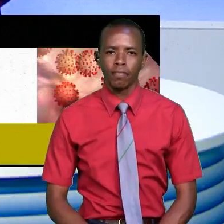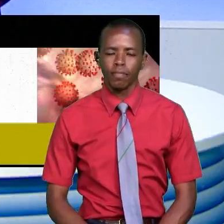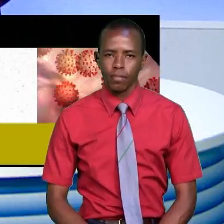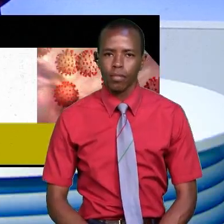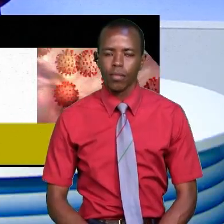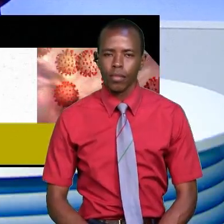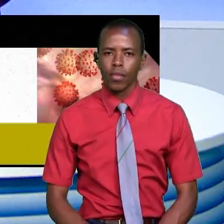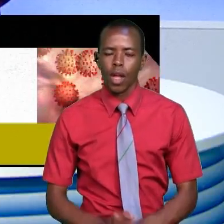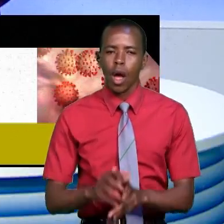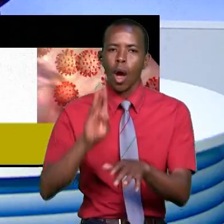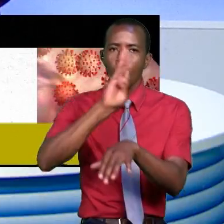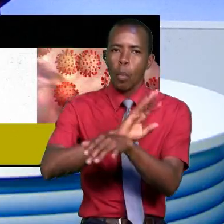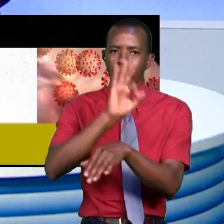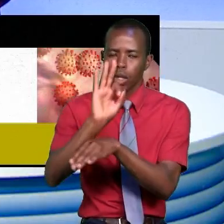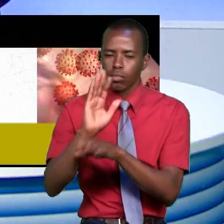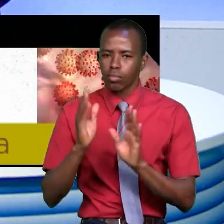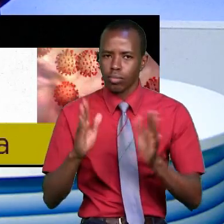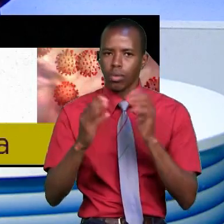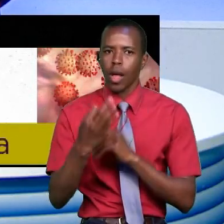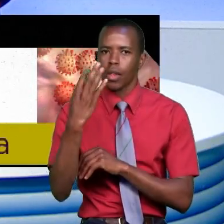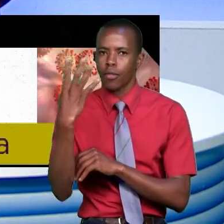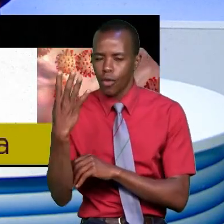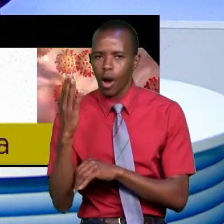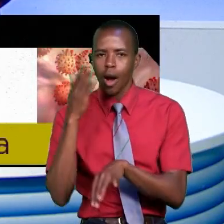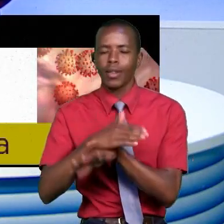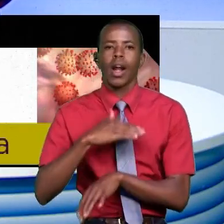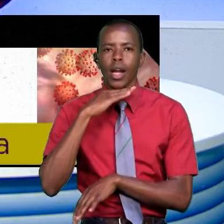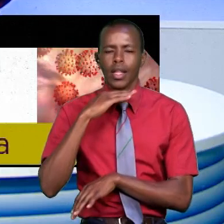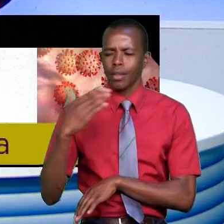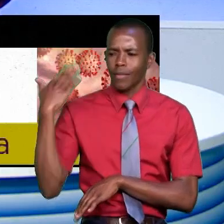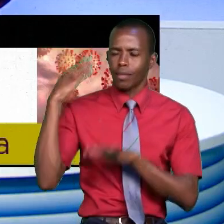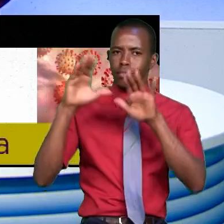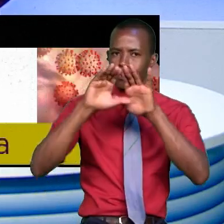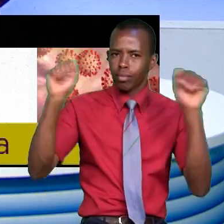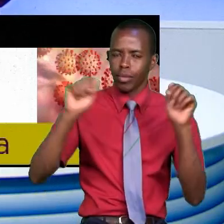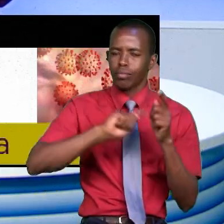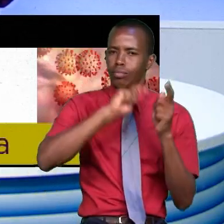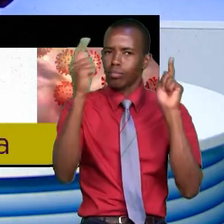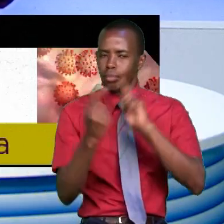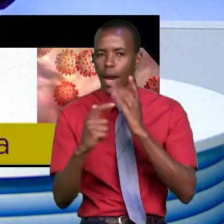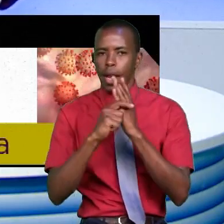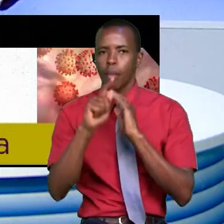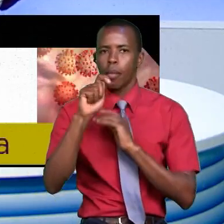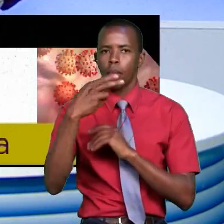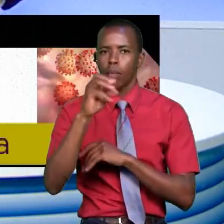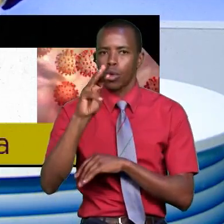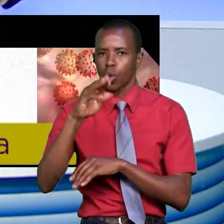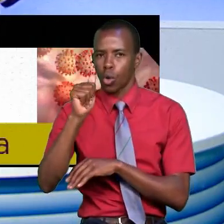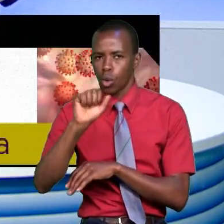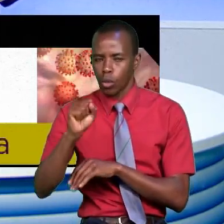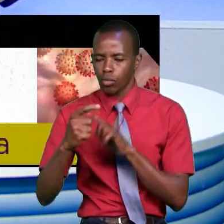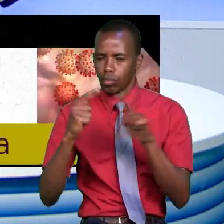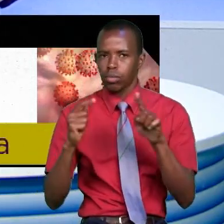Burkina Faso iliadhimisha kumbukumbu ya 34 tangu kifo cha rais wa zamani wa mapinduzi Thomas Sankara, aliuawa